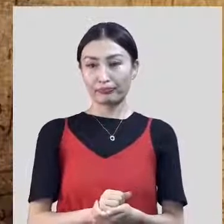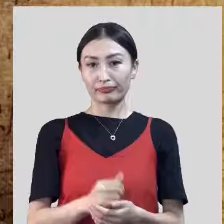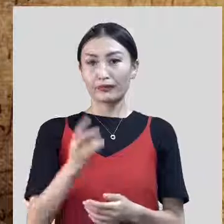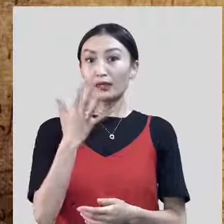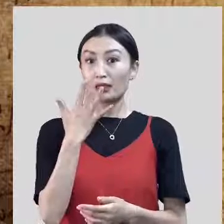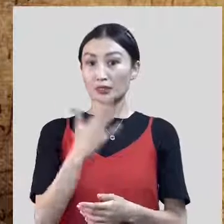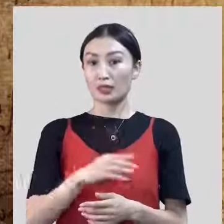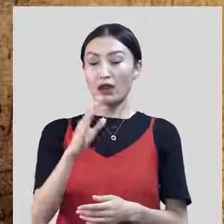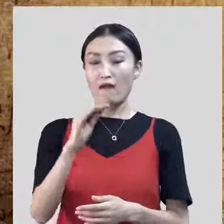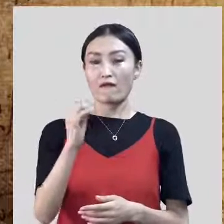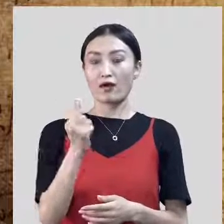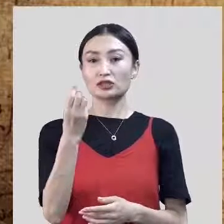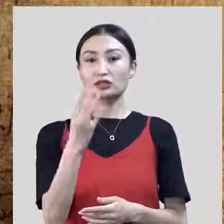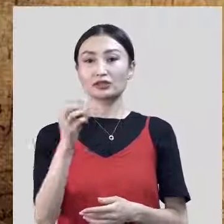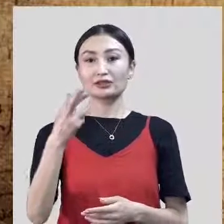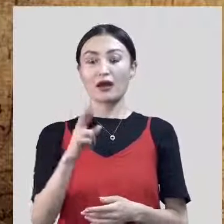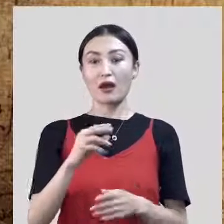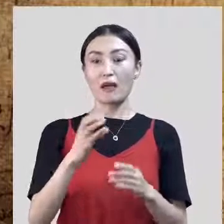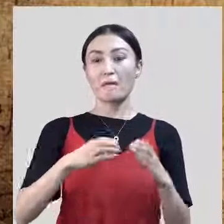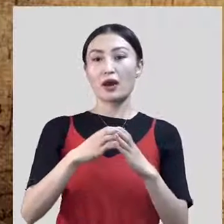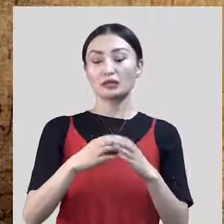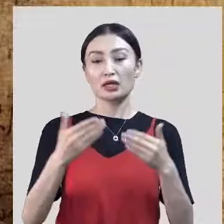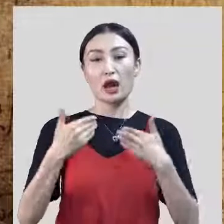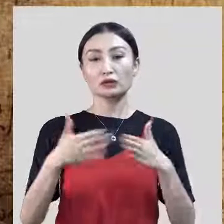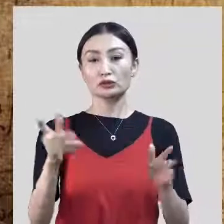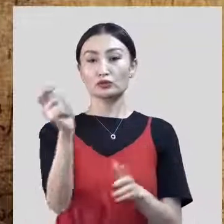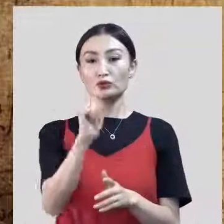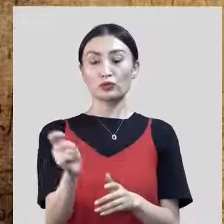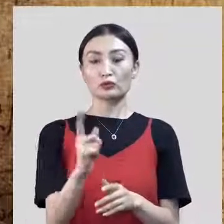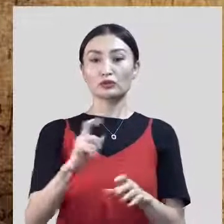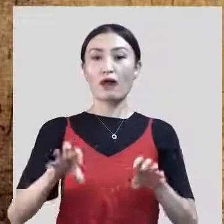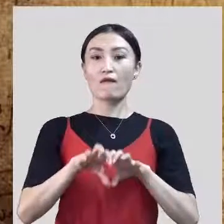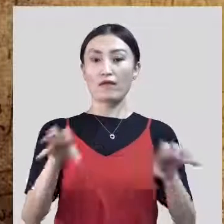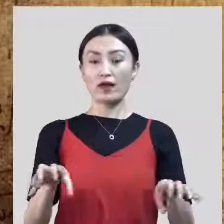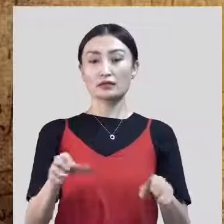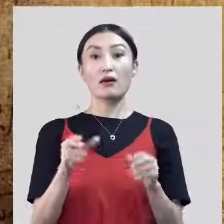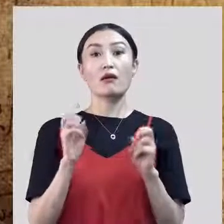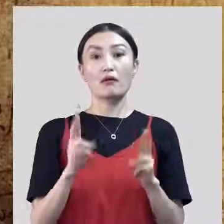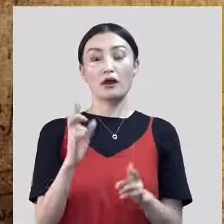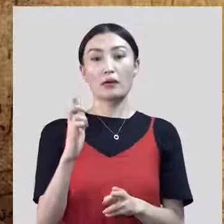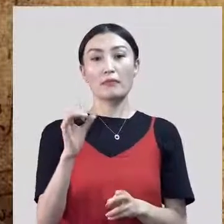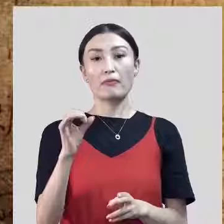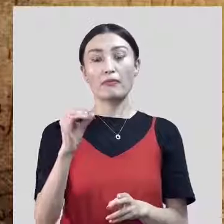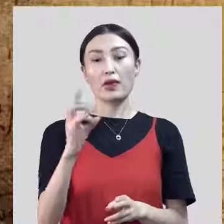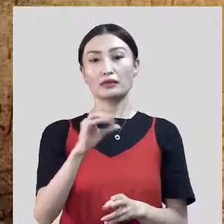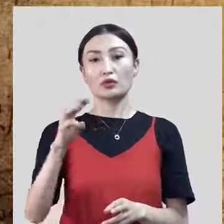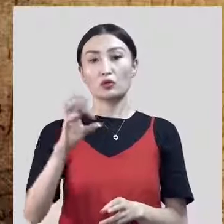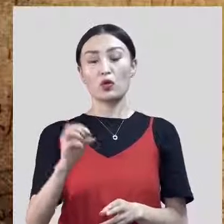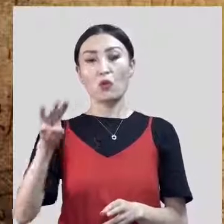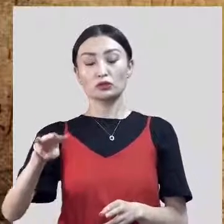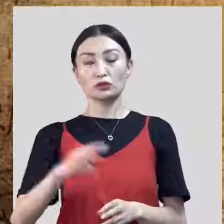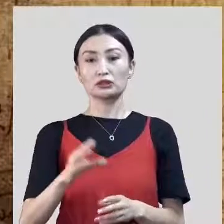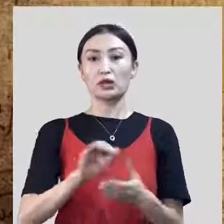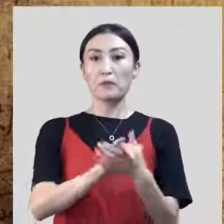национально фашистская партия начала открытую борьбу за власть стране как бенито муссолини удалось